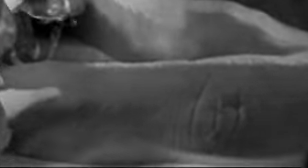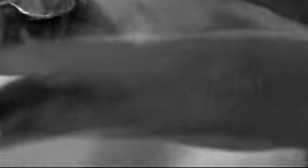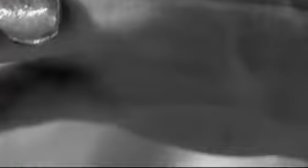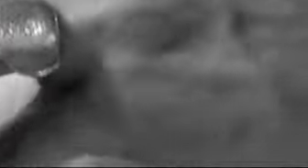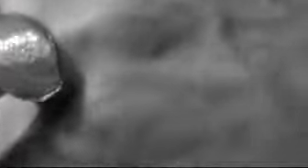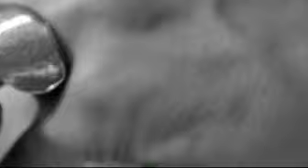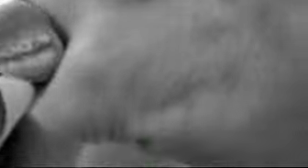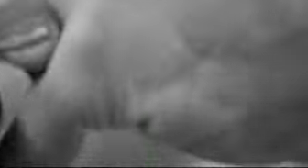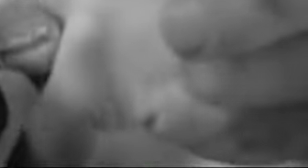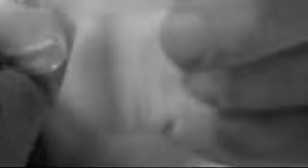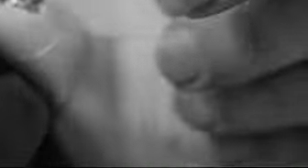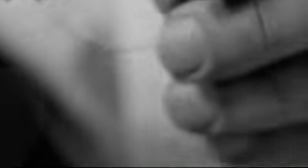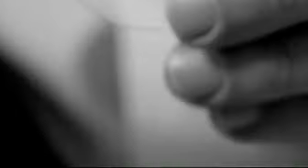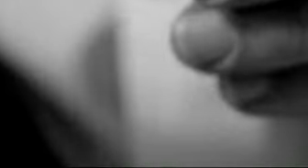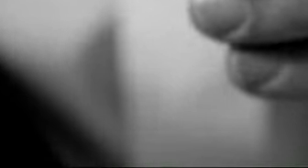gibi gördün mü?